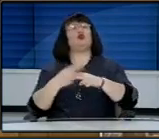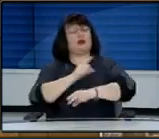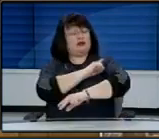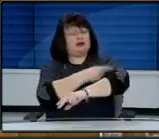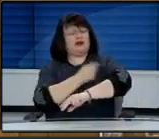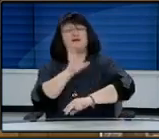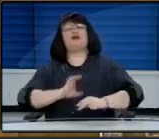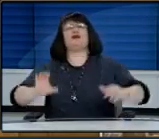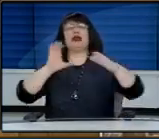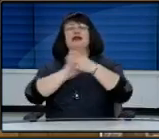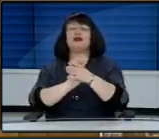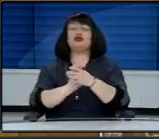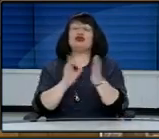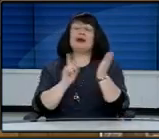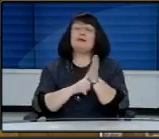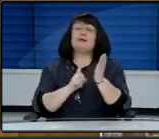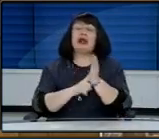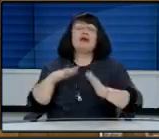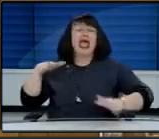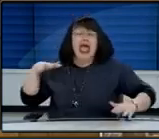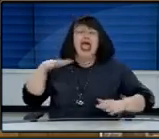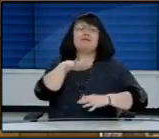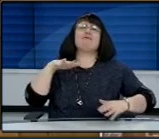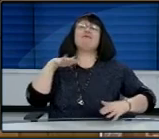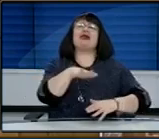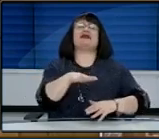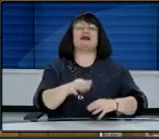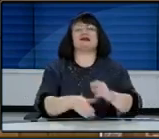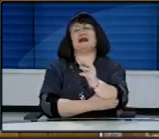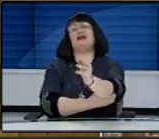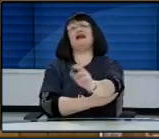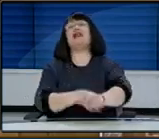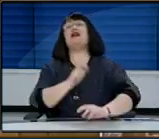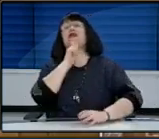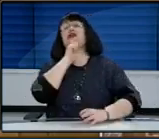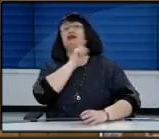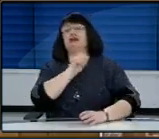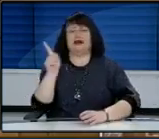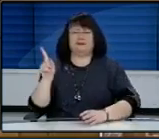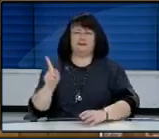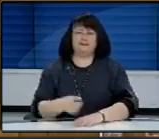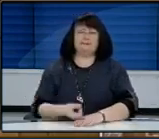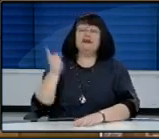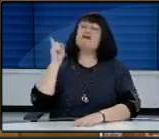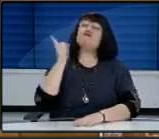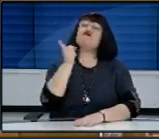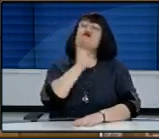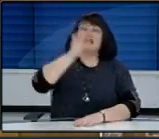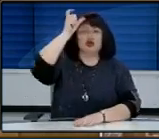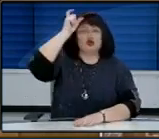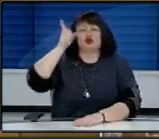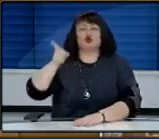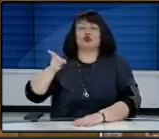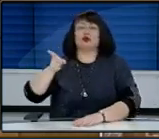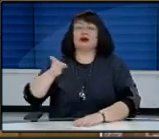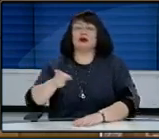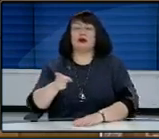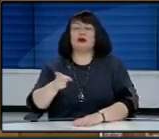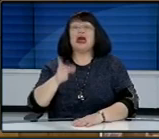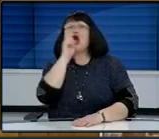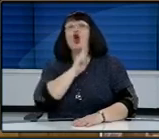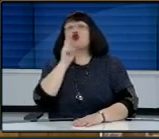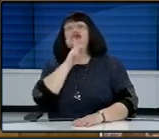Ευρωπαϊκή Ένωση πρέπει να υιοθετήσει επιθετική αποτροπή και να διερευνήσει επιλογές κυρώσεων κατά της Τουρκίας,